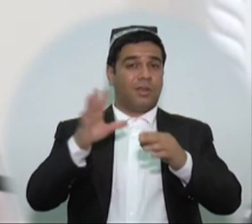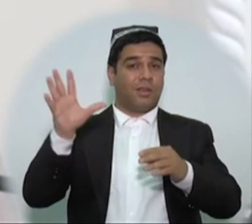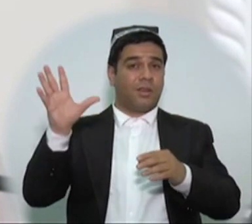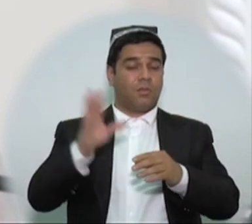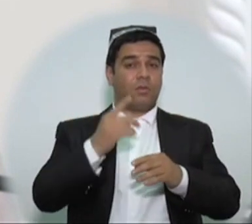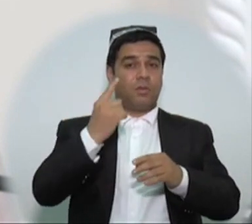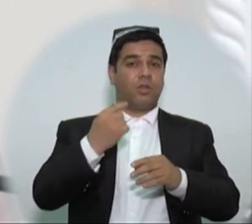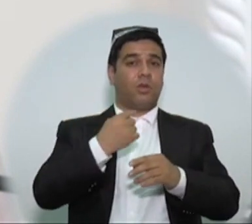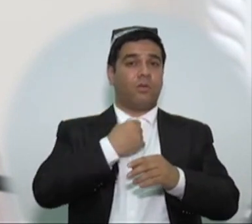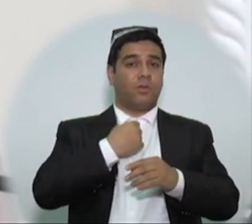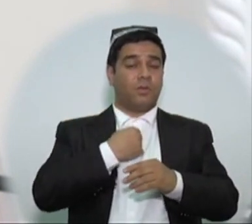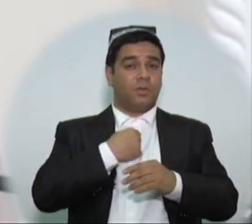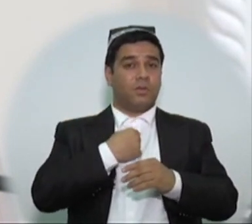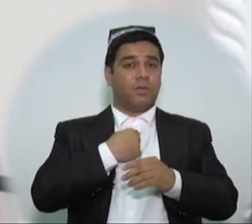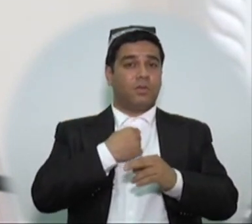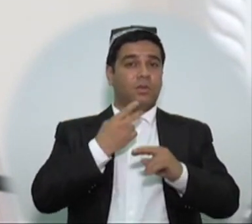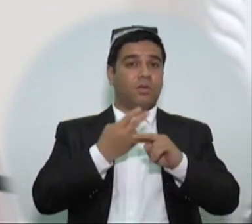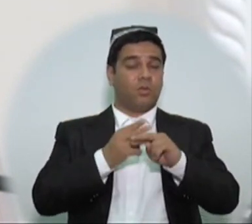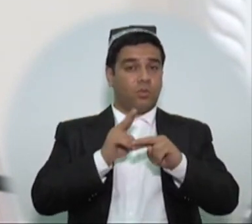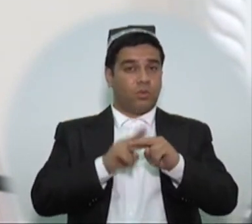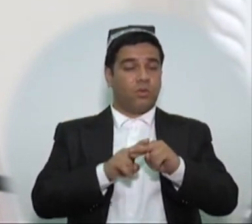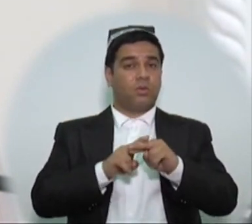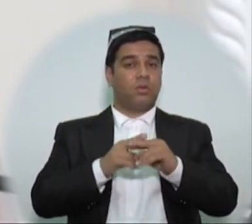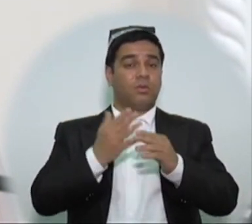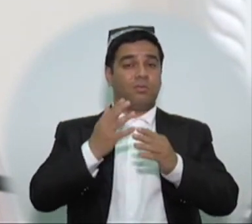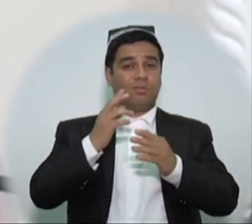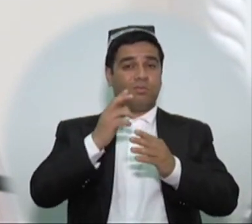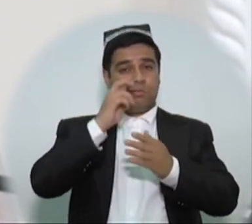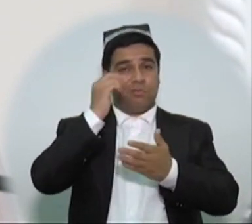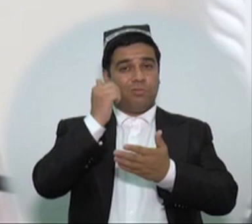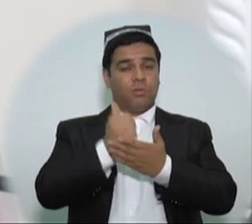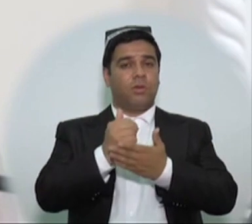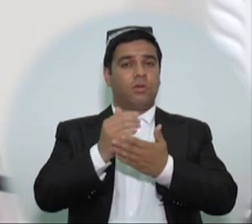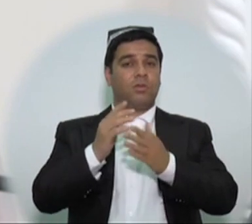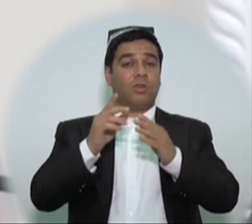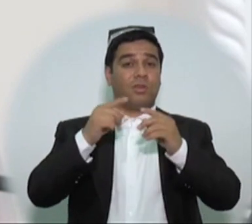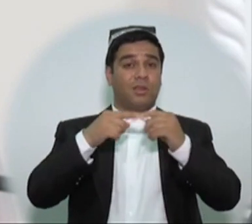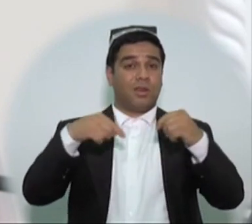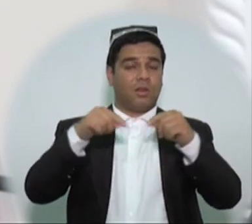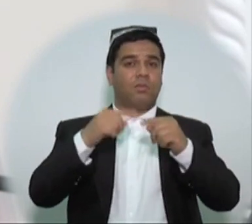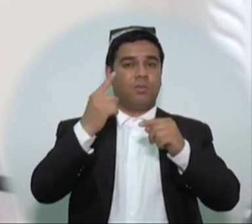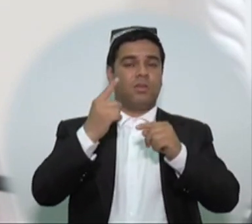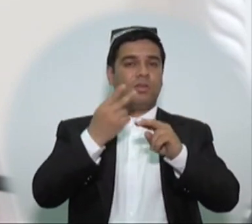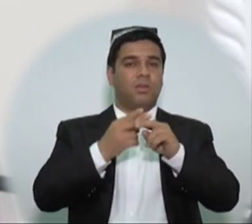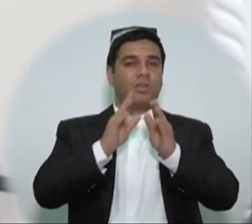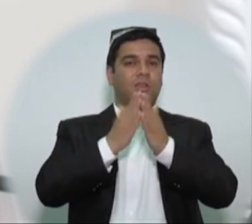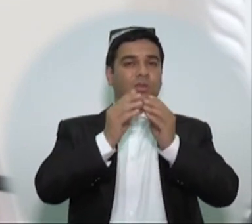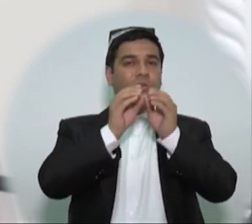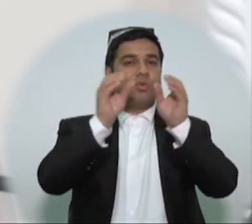hammasi bir ovozdan undoq bo'lsa, olampanoh xalqqa bir kutubxona hadya qiling deydi.